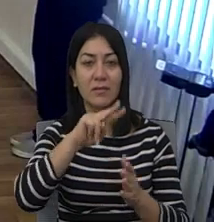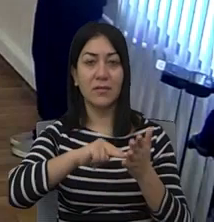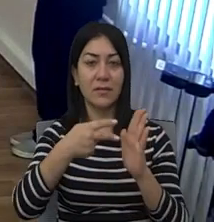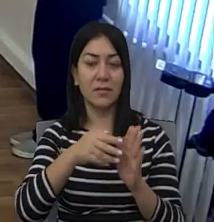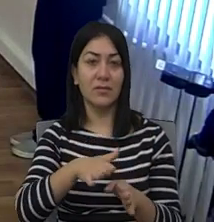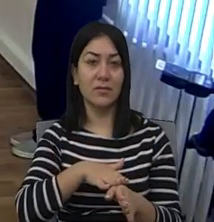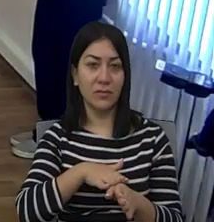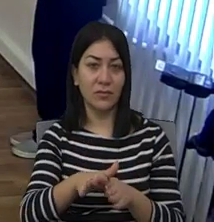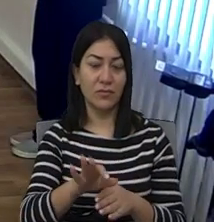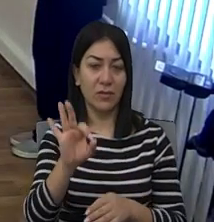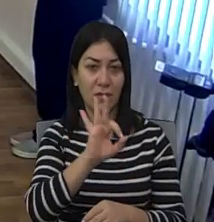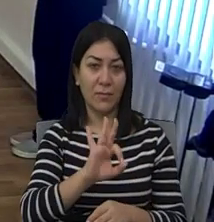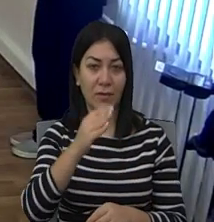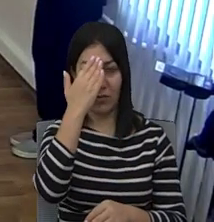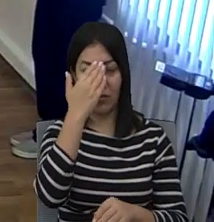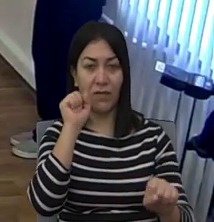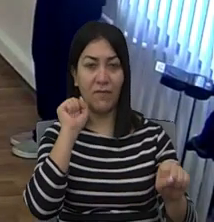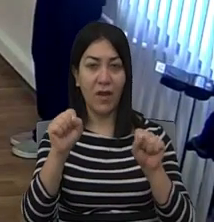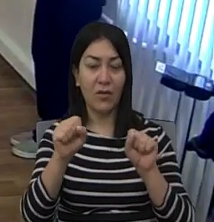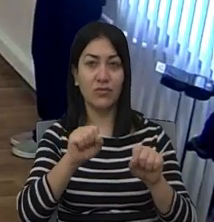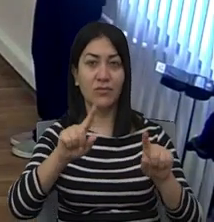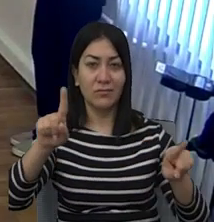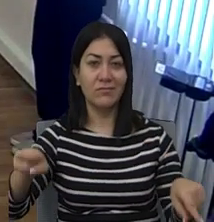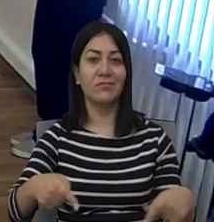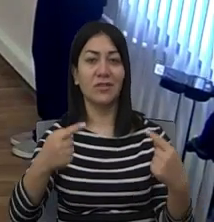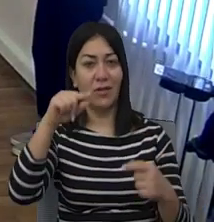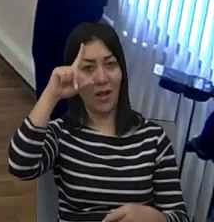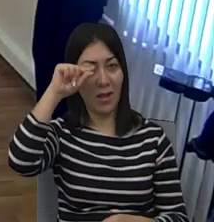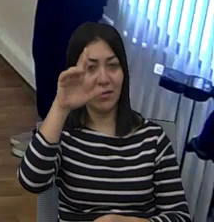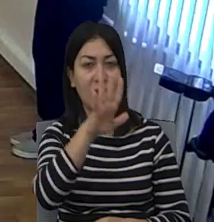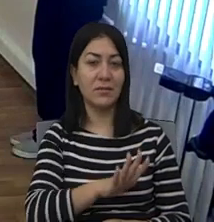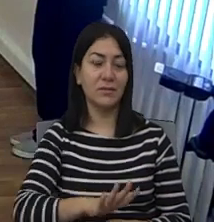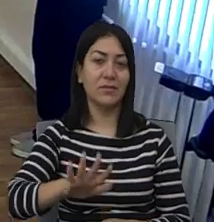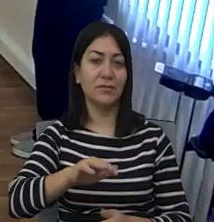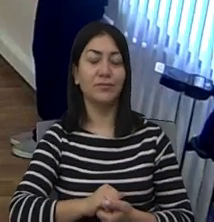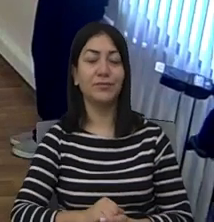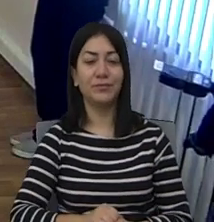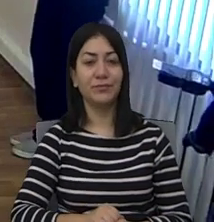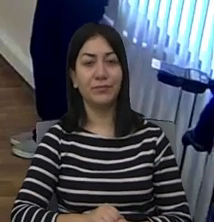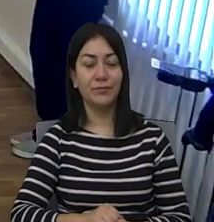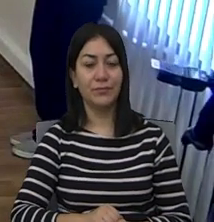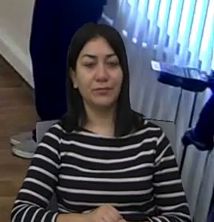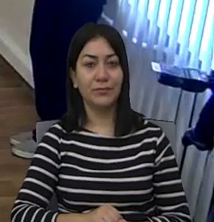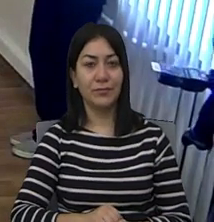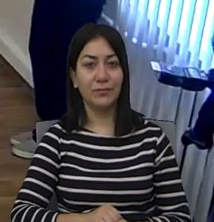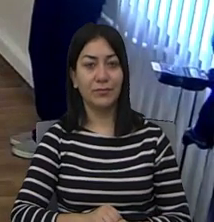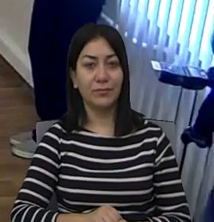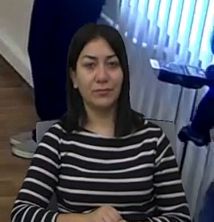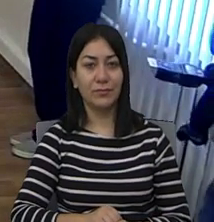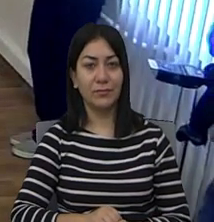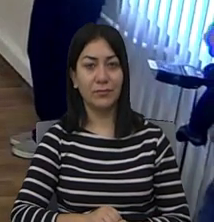exciting democracy building exercise. Ինչպես նաև կրթության, գիտության, մշակույթի եւ սպորտի